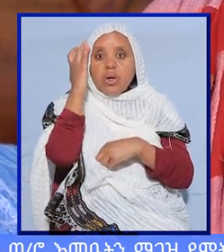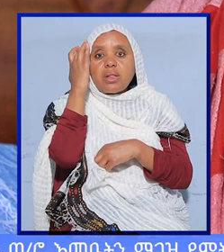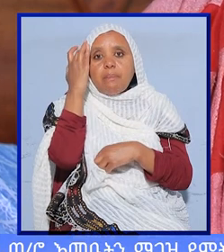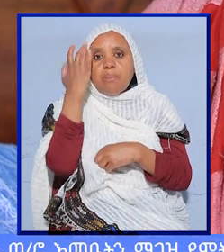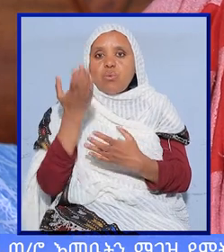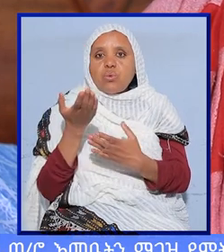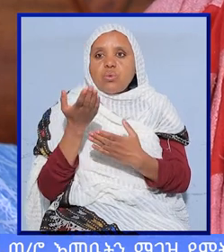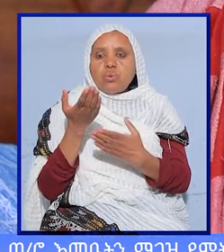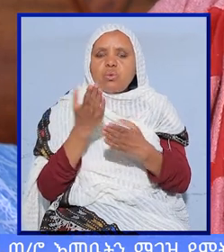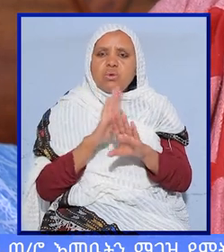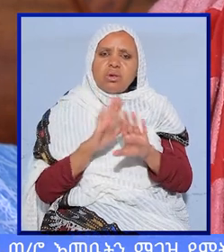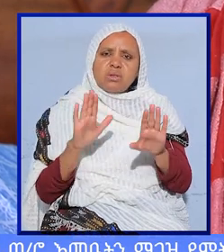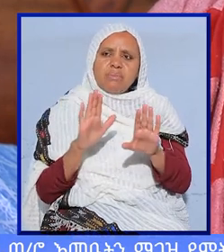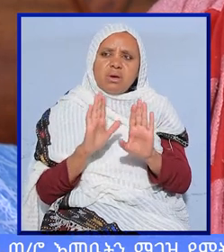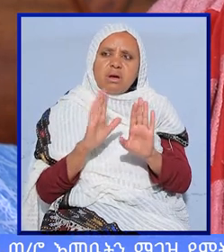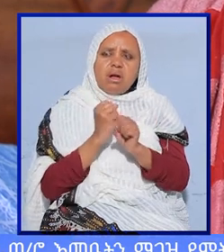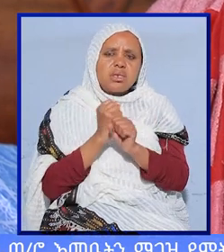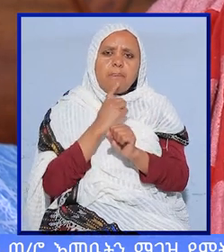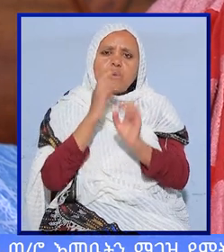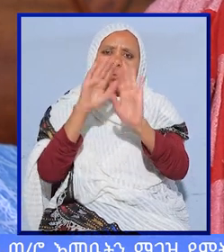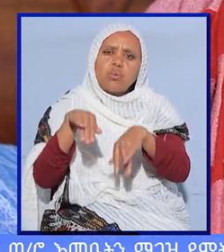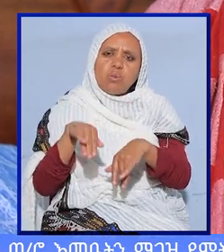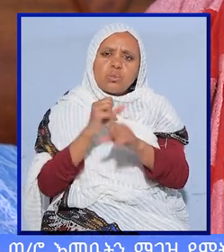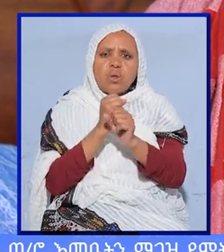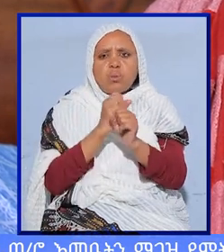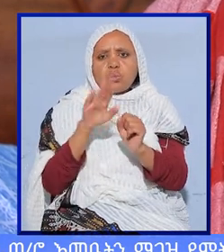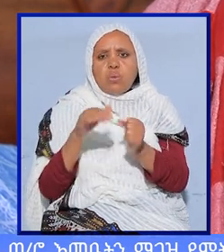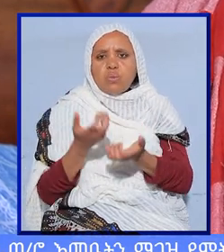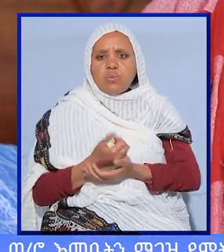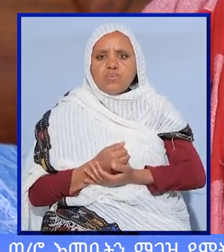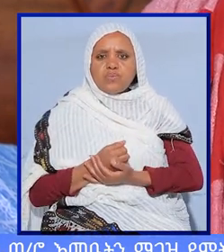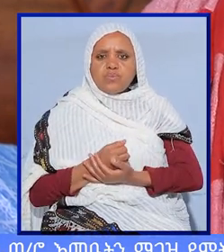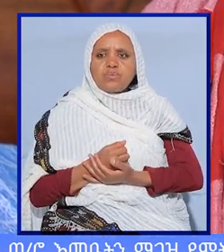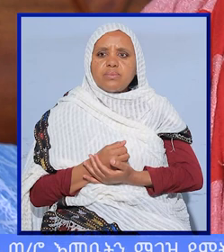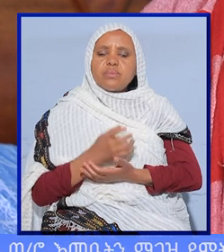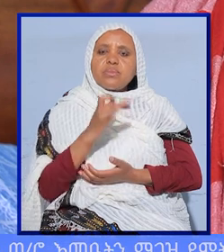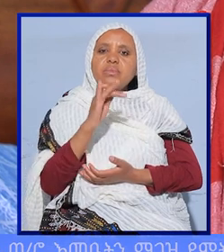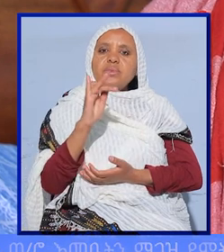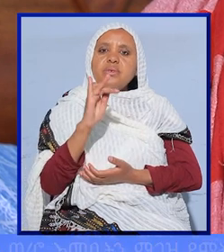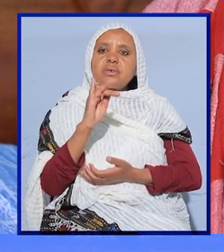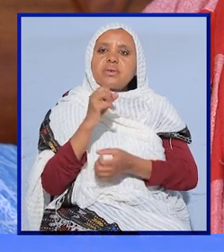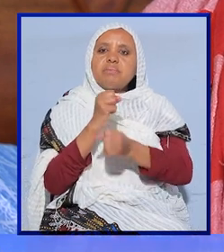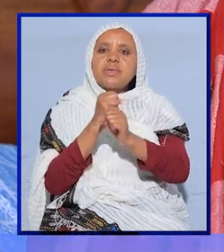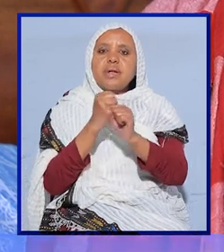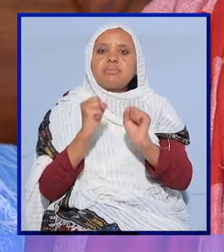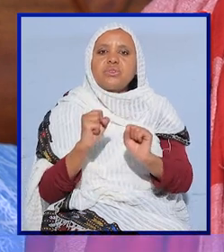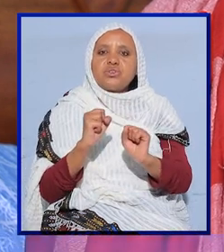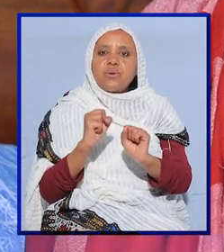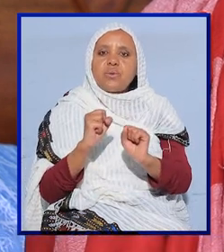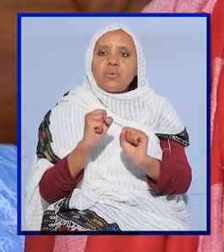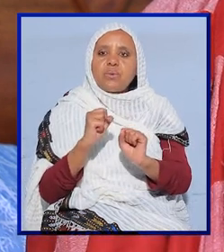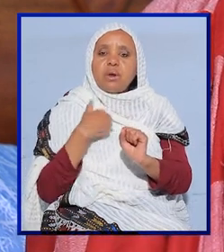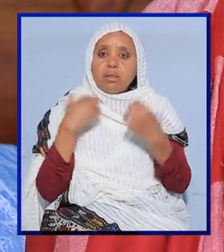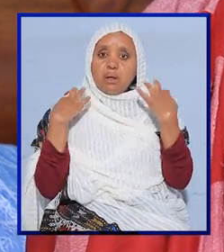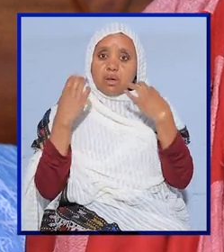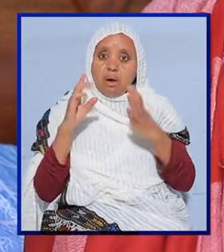እየታመምኩ ከዛ በቃ አልሰራም ብሎ ተወሱኑ ስራት እንጂ መስራት የሚችል